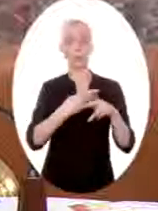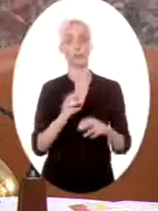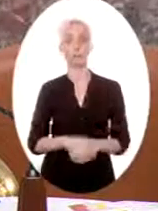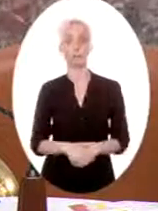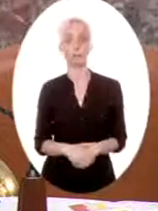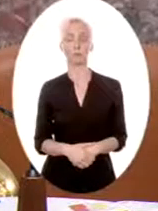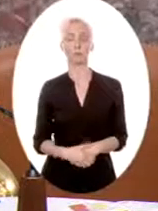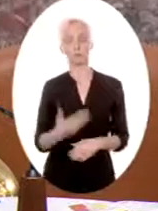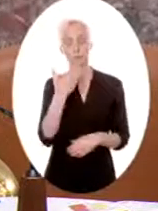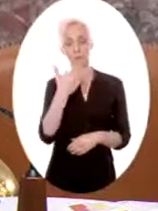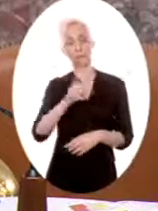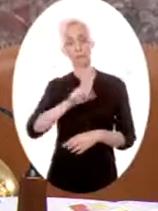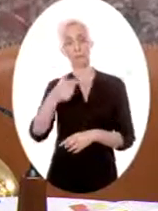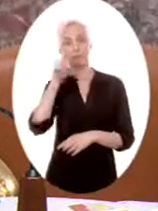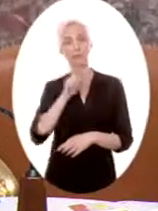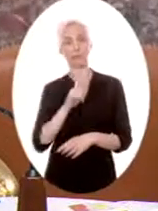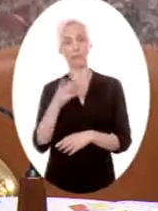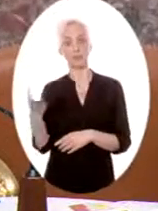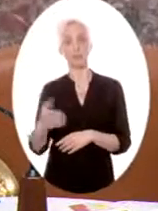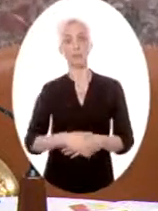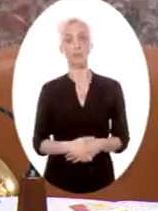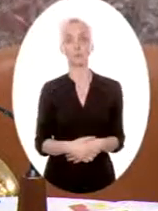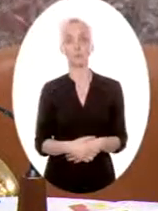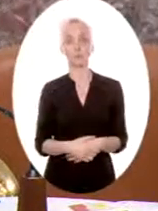merci la parole est à Véronique plouvagi